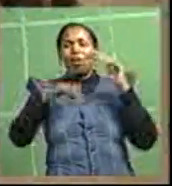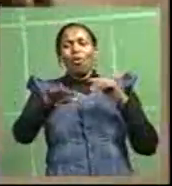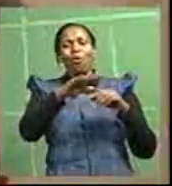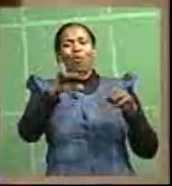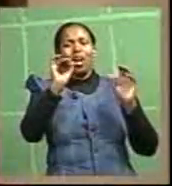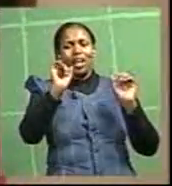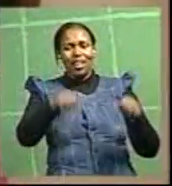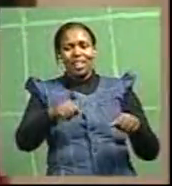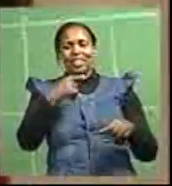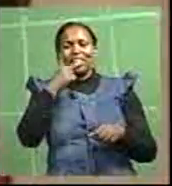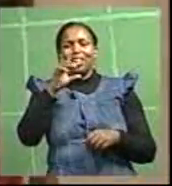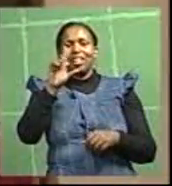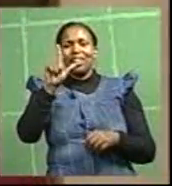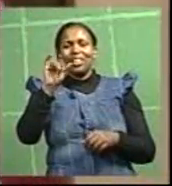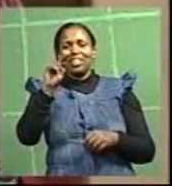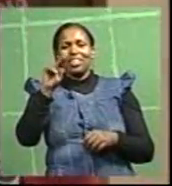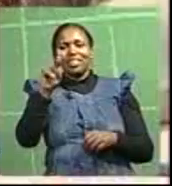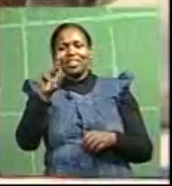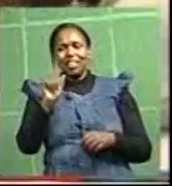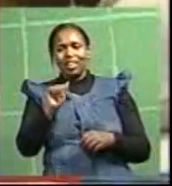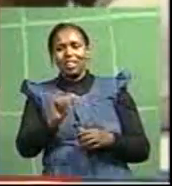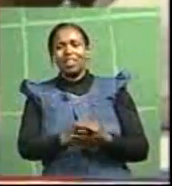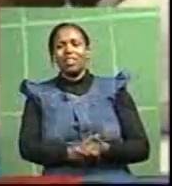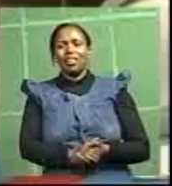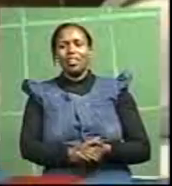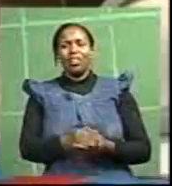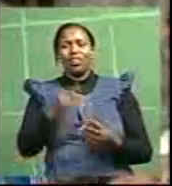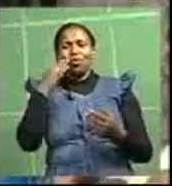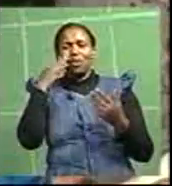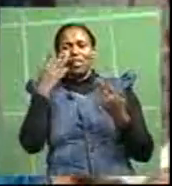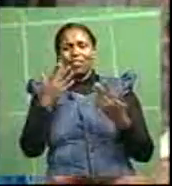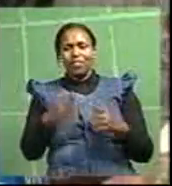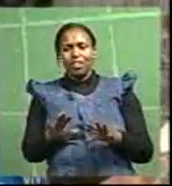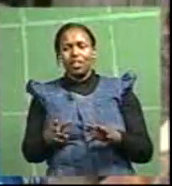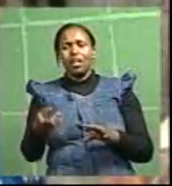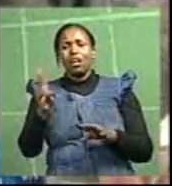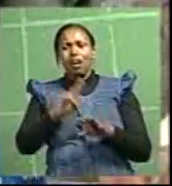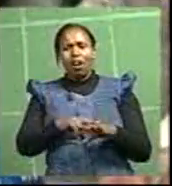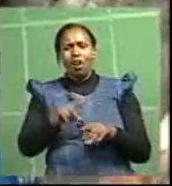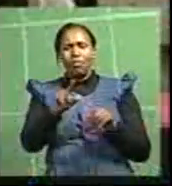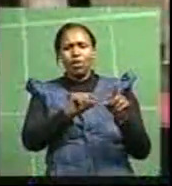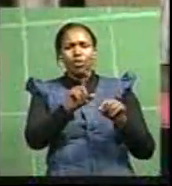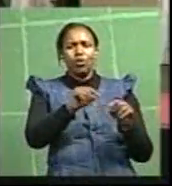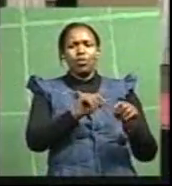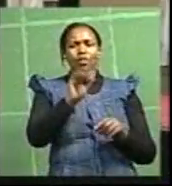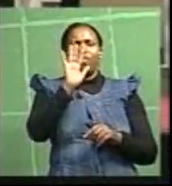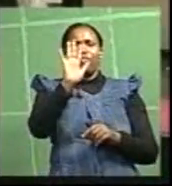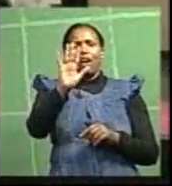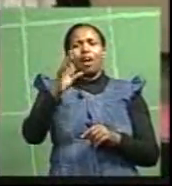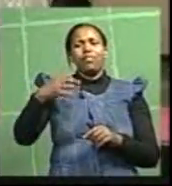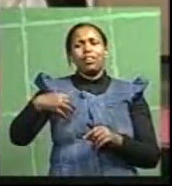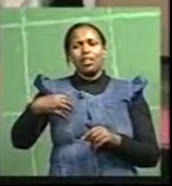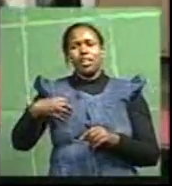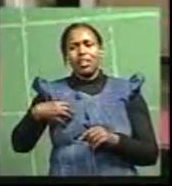ngavilinye ukuthi ngulinda Hutchinson. Ngemuva sekwendiwe konke lokho kube sike khetha abotsazi labasihlanu i-top 5